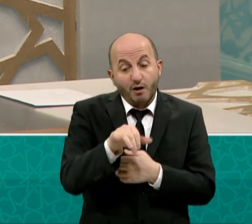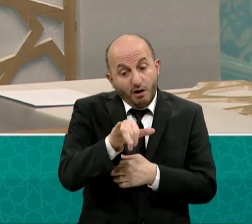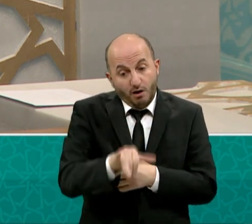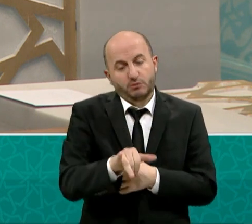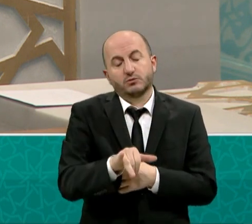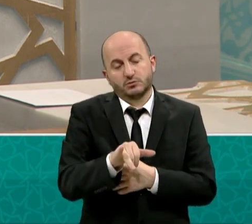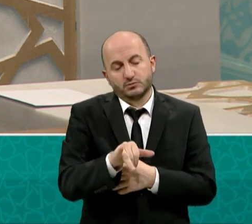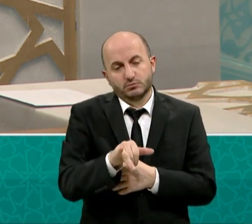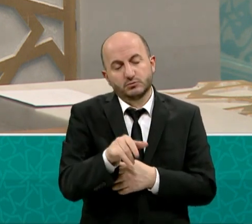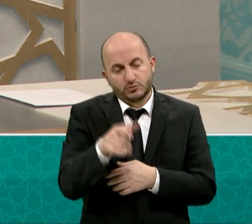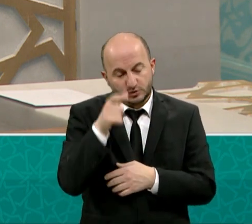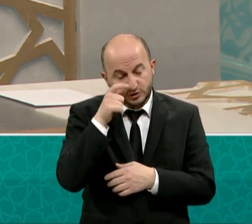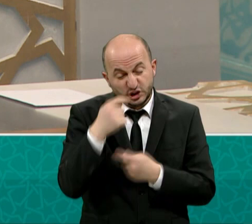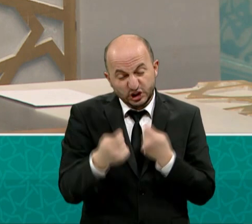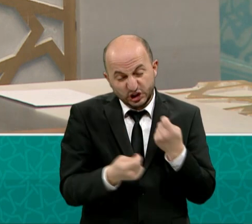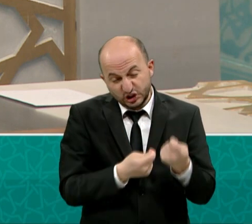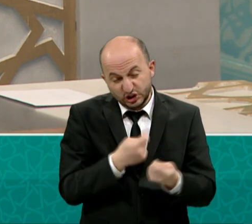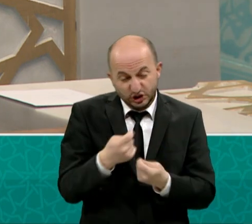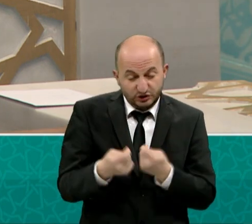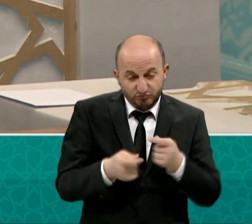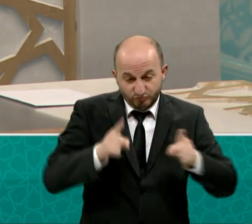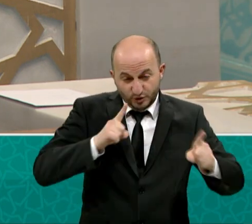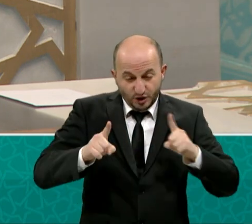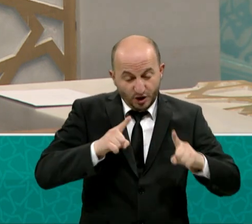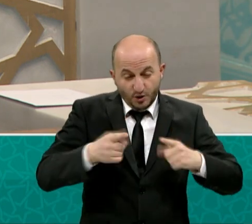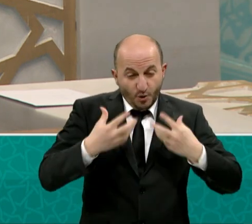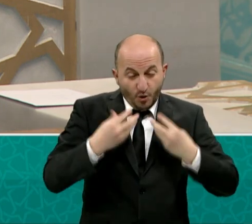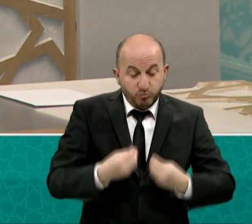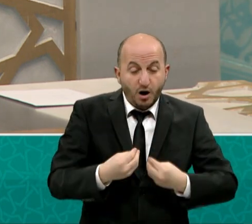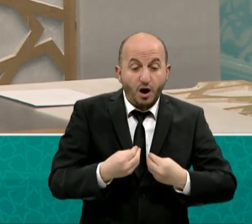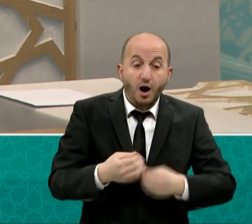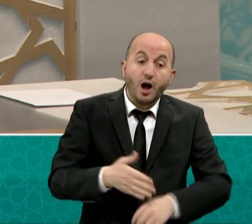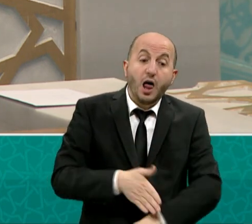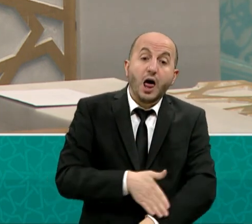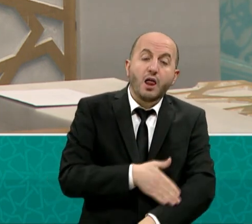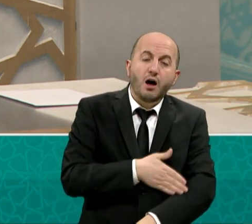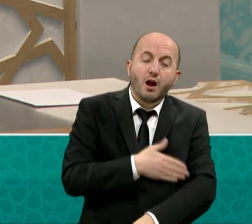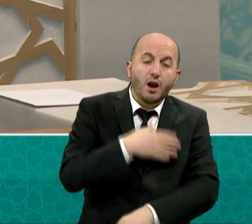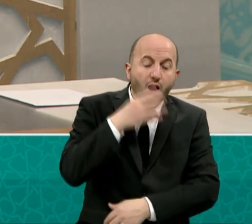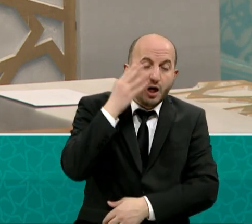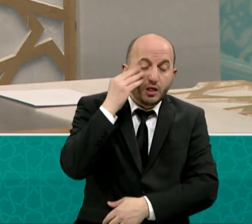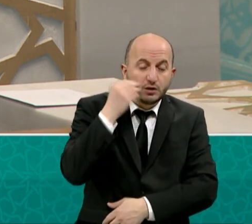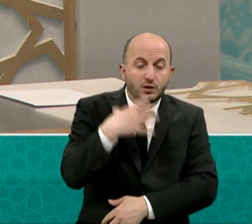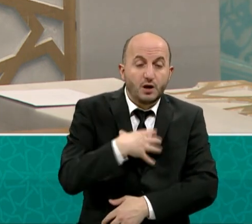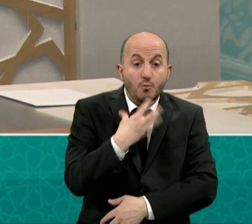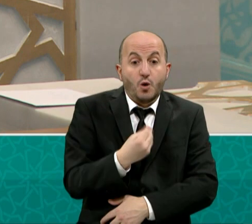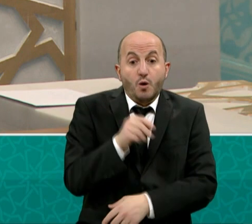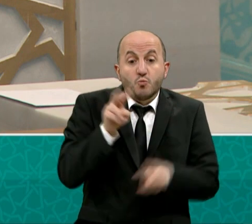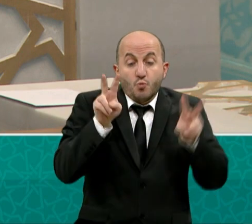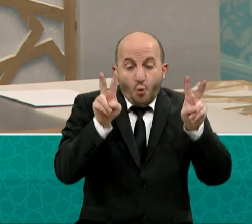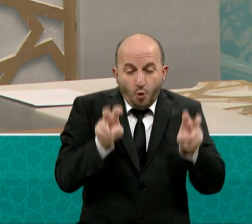olma, iş ve icraatlarında adil olma, helal anlayışına sahip olma, bu konularda